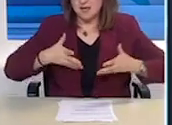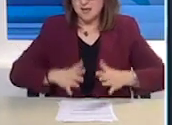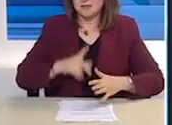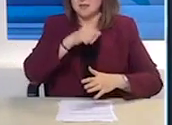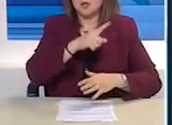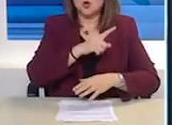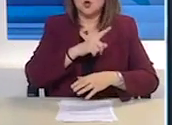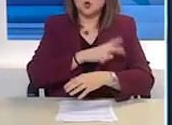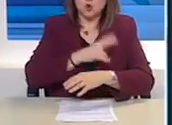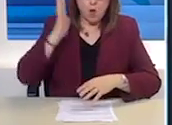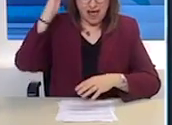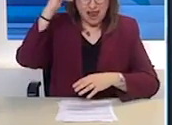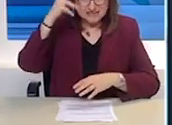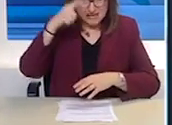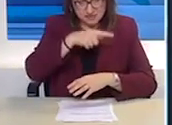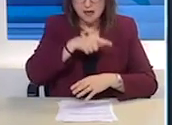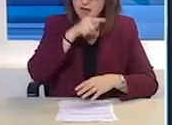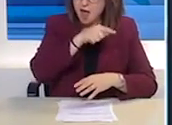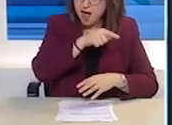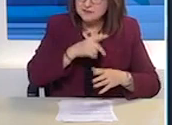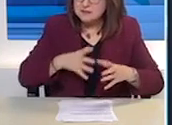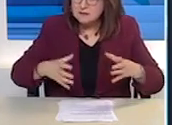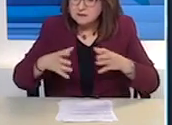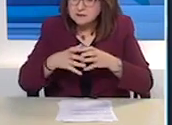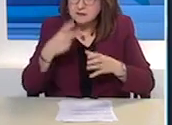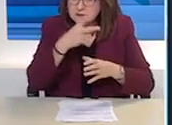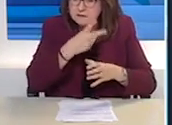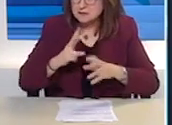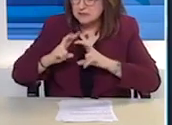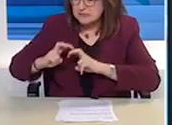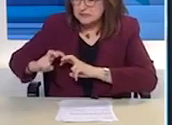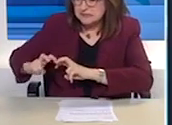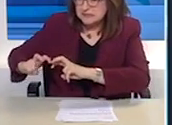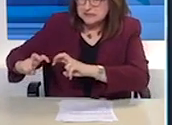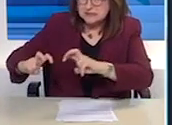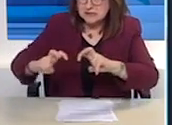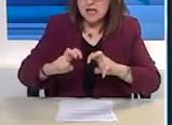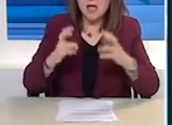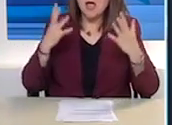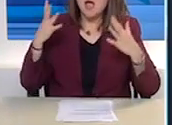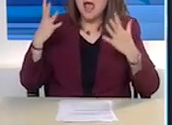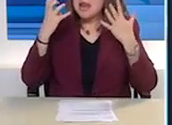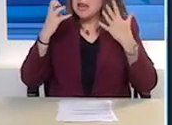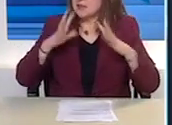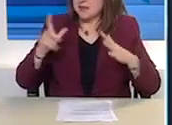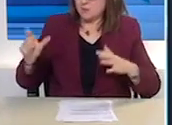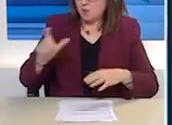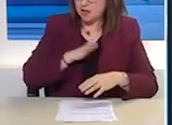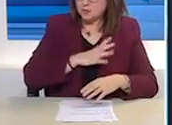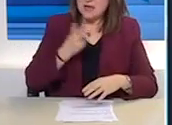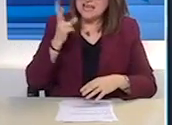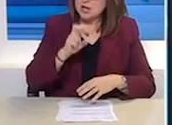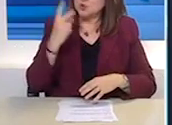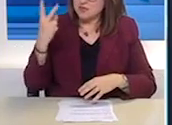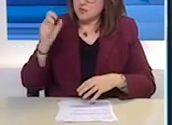καθώς και προσωπικού της δομής. Από την ιχνηλάτηση αυτή, σε 90 περίπου δείγματα, προέκυψαν 23 θετικά δείγματα, τα οποία